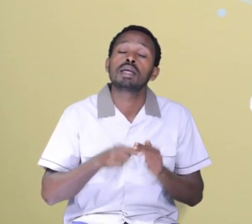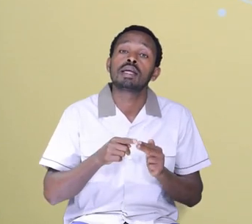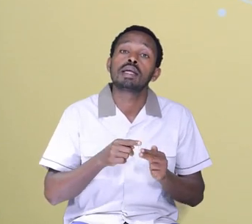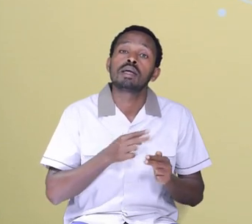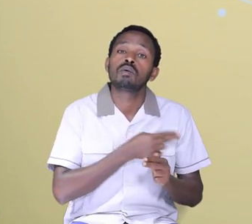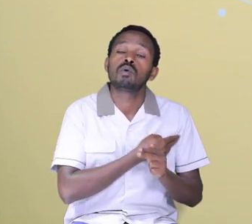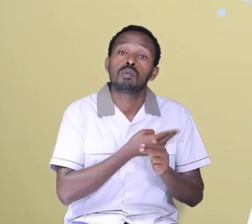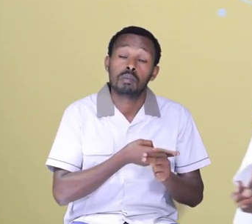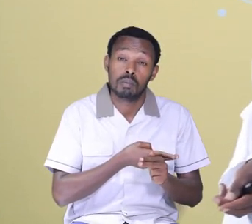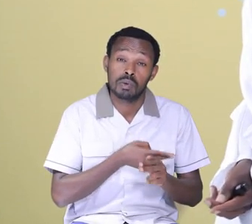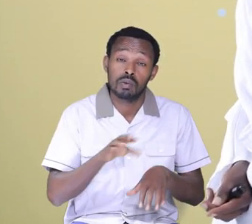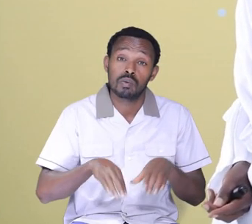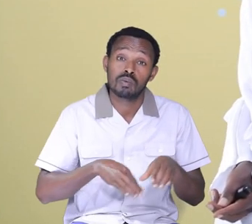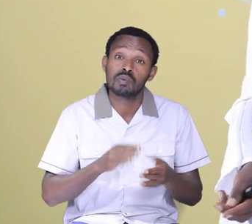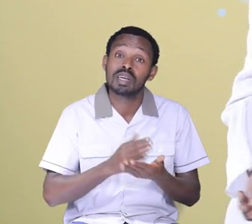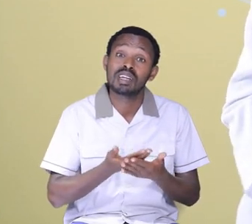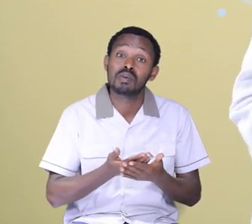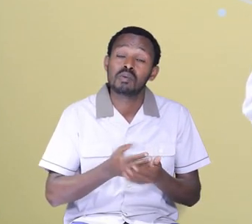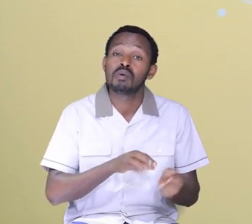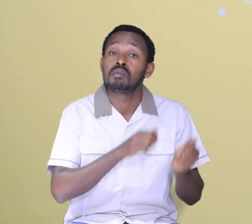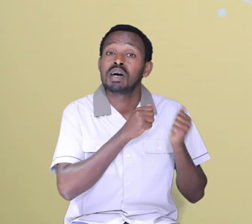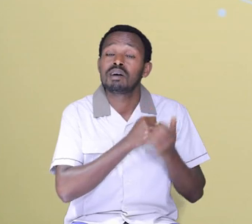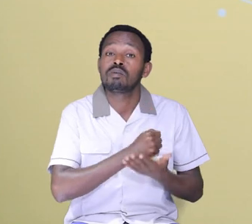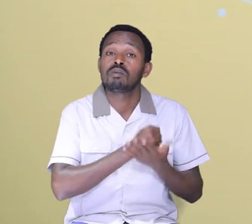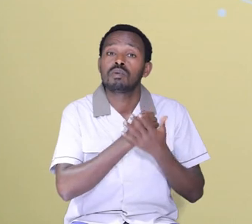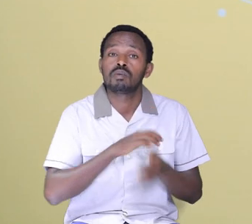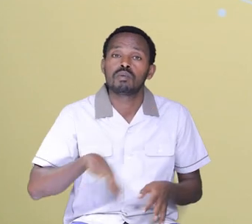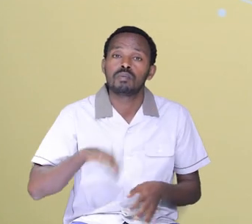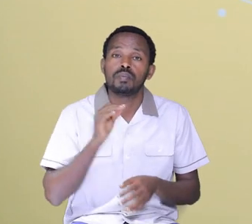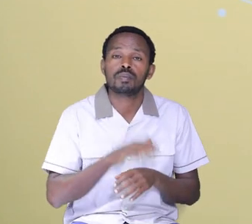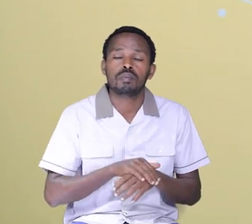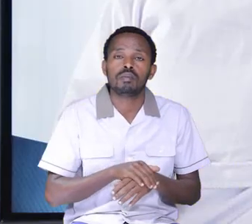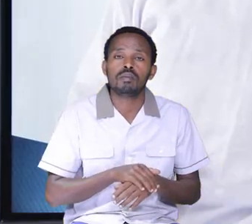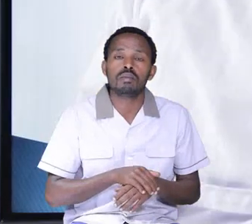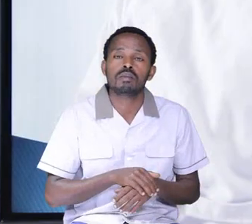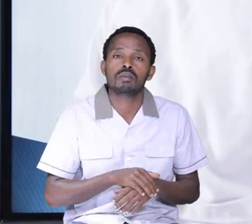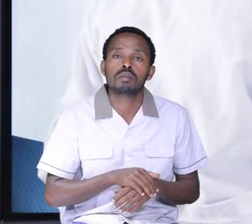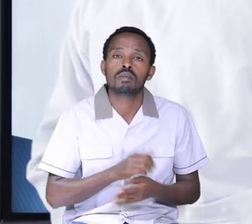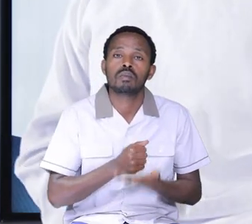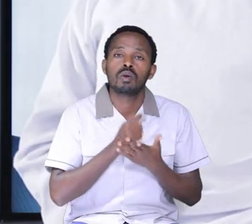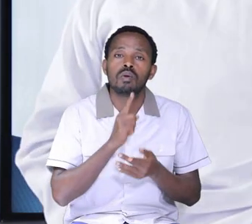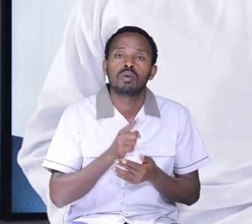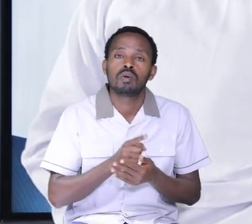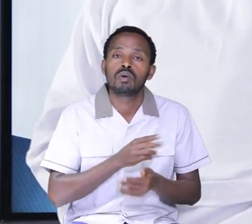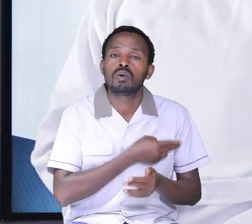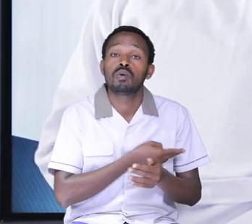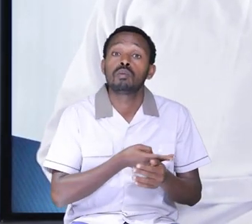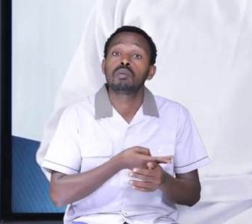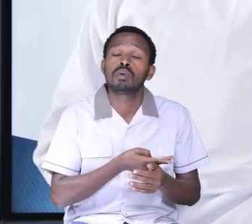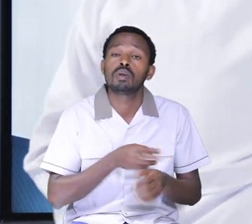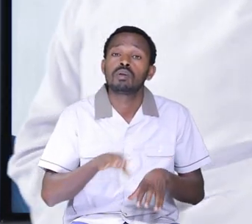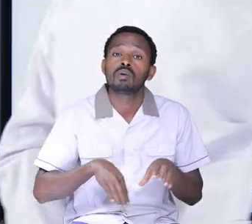ba'aa fi utubduutti argama jenneerra. Isheen kun ba'aa yommuu taatu isheen kun utubduudha. Humni sochooftuu eessa